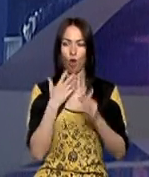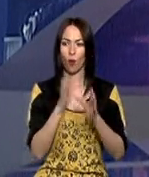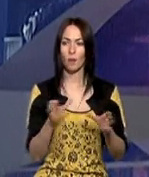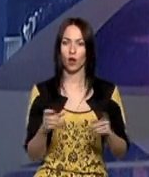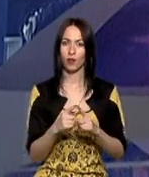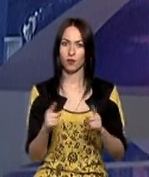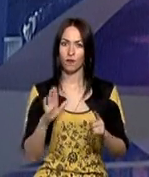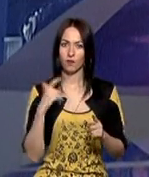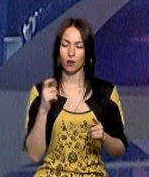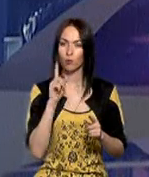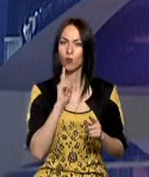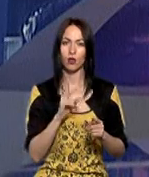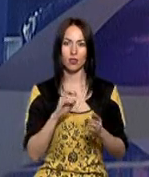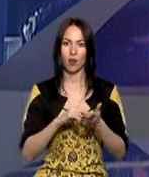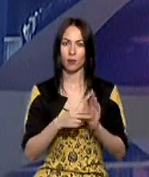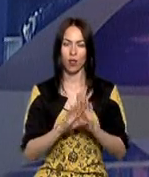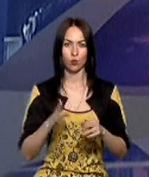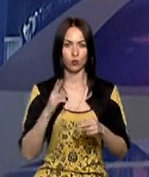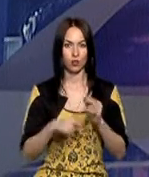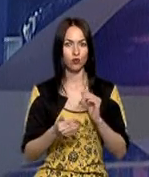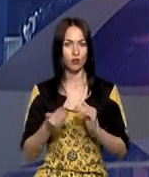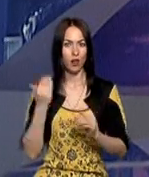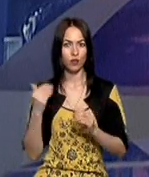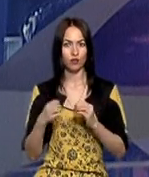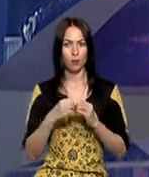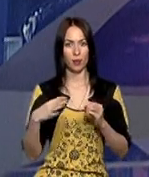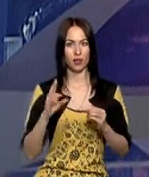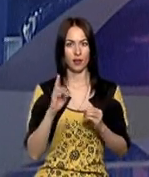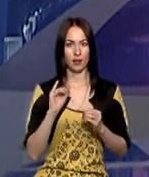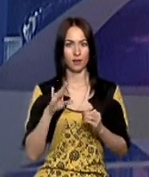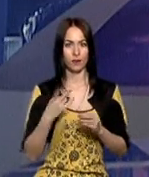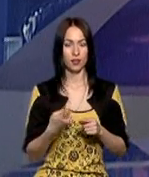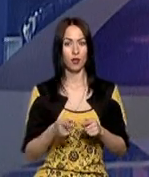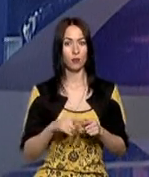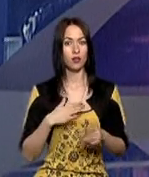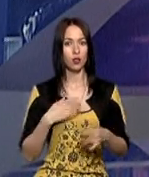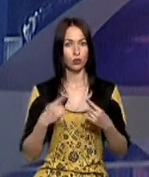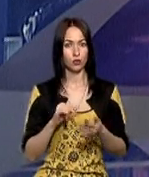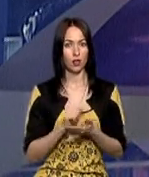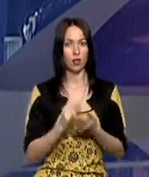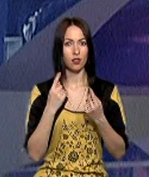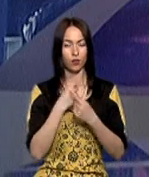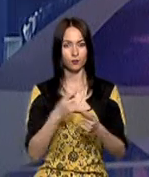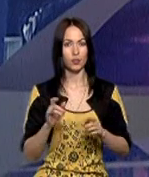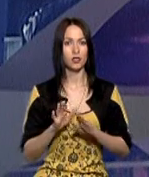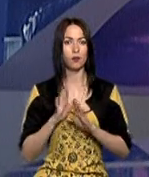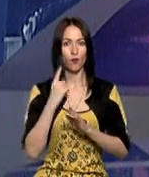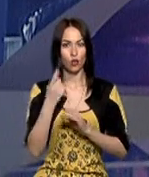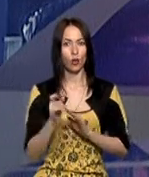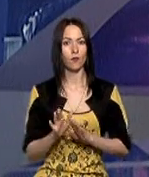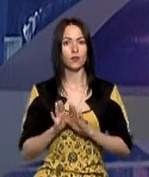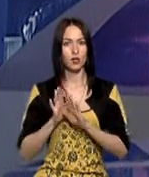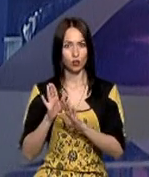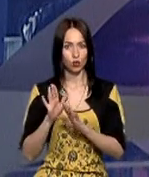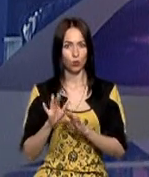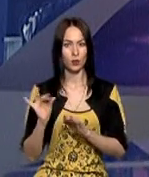Опалювальний сезон у Харкові поки не планують закінчувати раніше 15 квітня. Про це Суспільному повідомив заступник головного інженера комунального